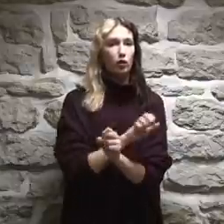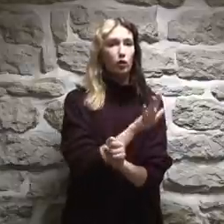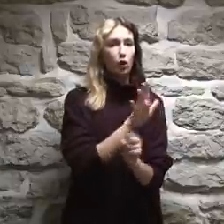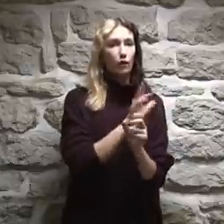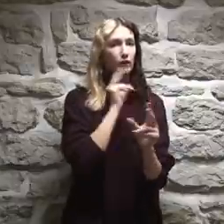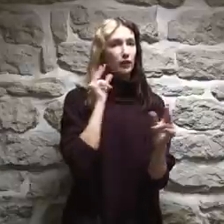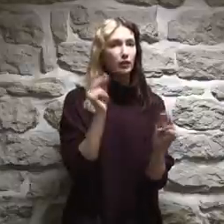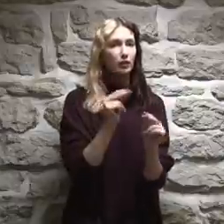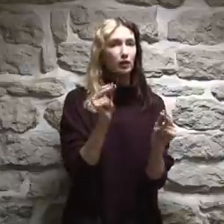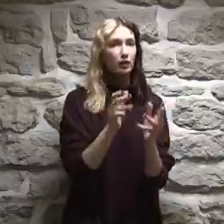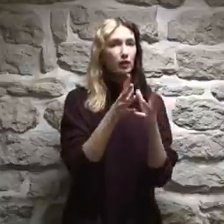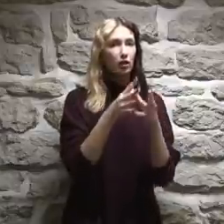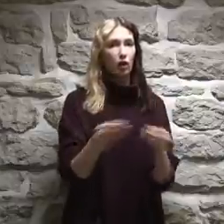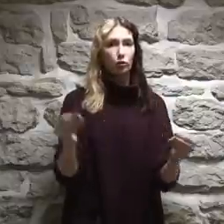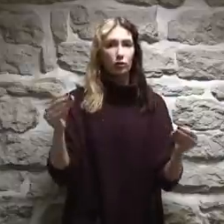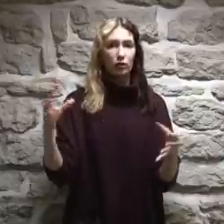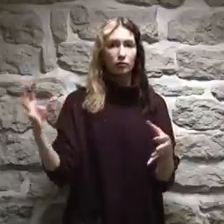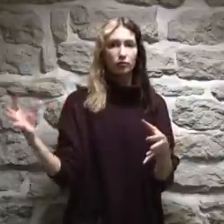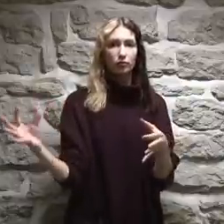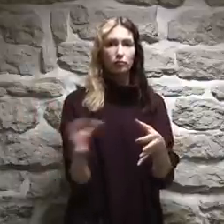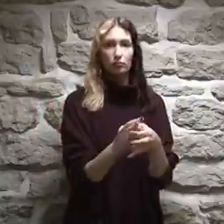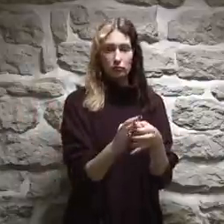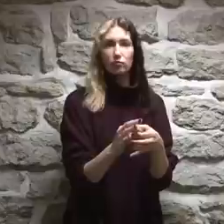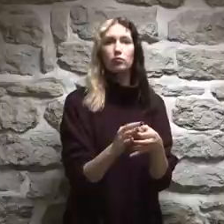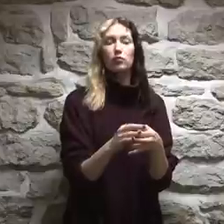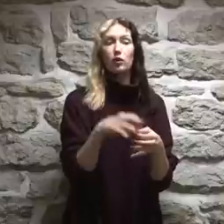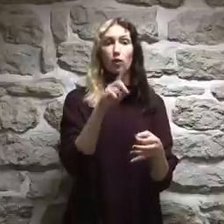tõendi kadumine konkreetse kuupäevaga